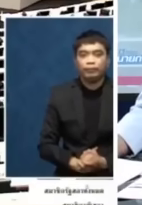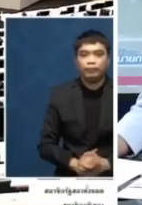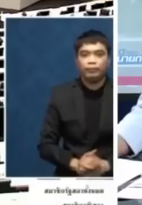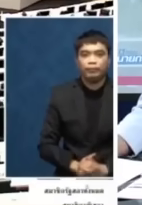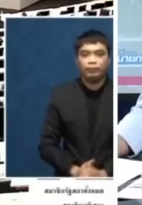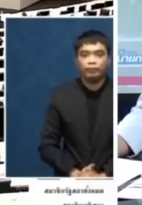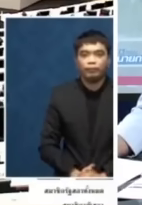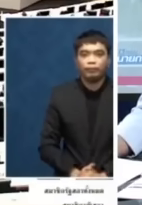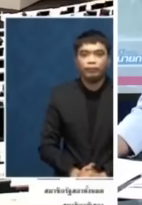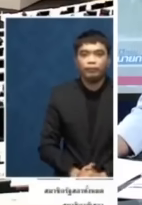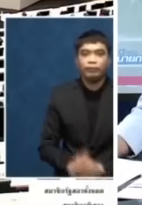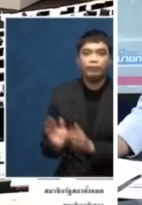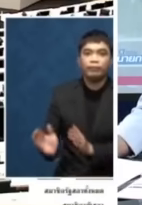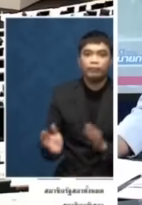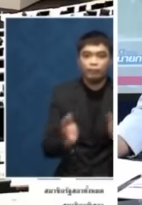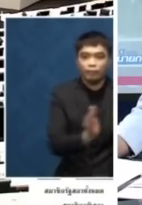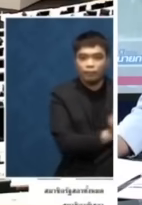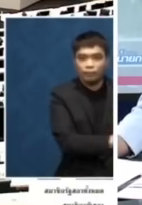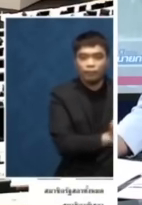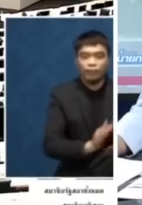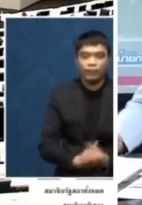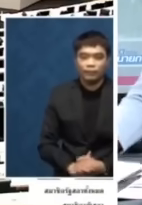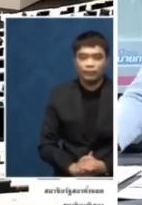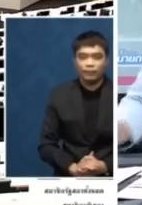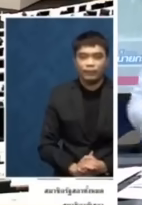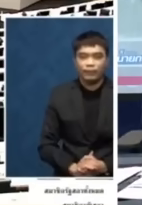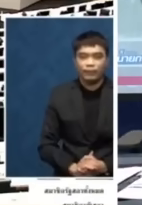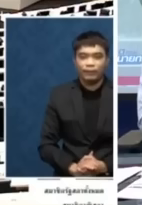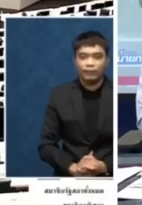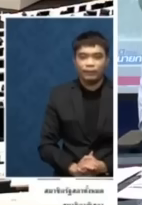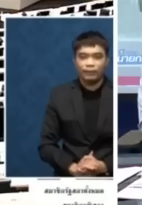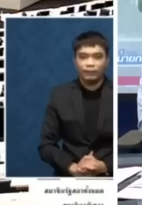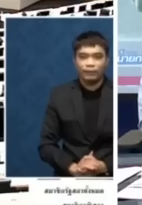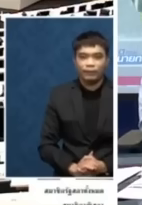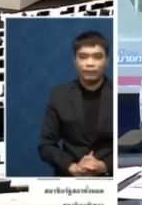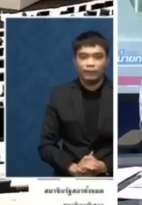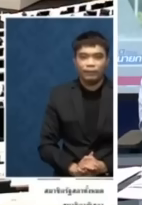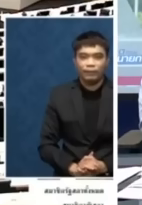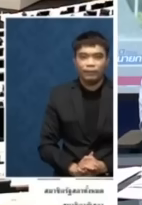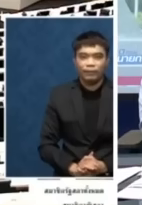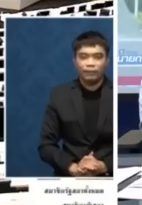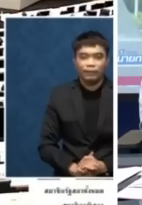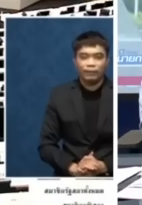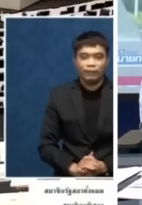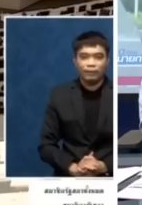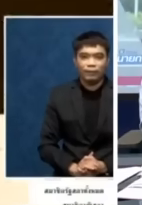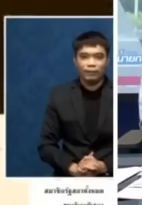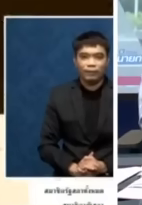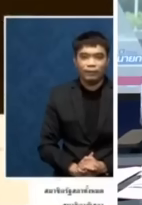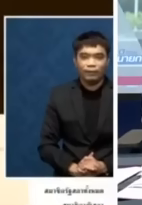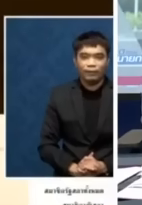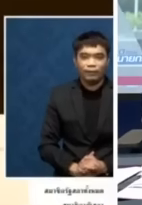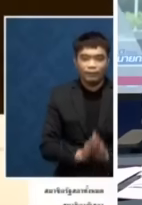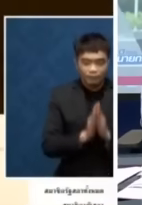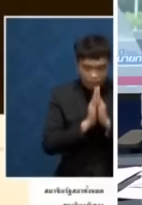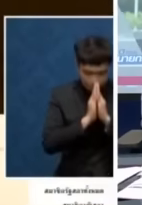ครับ ก็มีการตอบหลายด้านนะครับท่านผู้ชมครับเพราะว่า ก่อนหน้าเองคุณพิธาโดนพัดพิงไปนะครับถึงเรื่องของบทบาทนโยบายต่